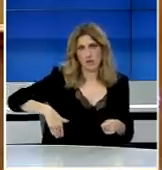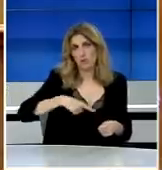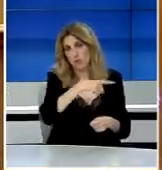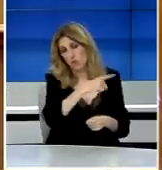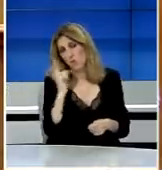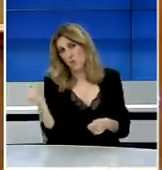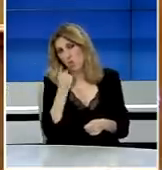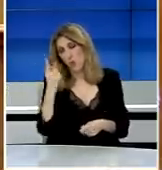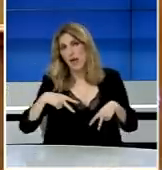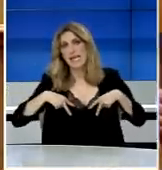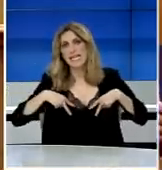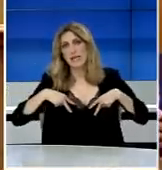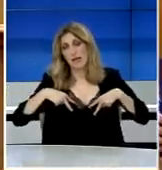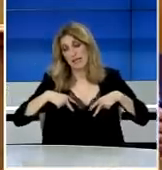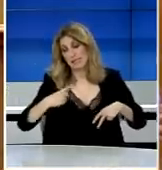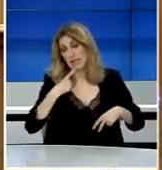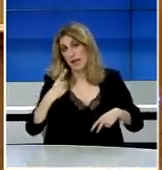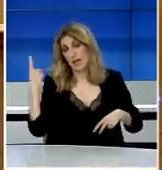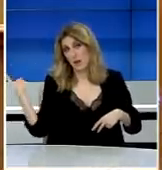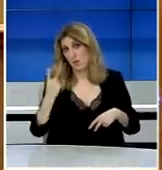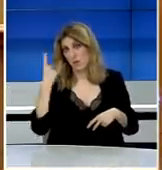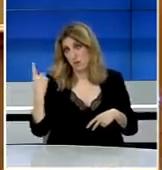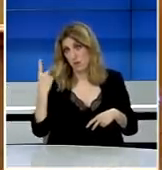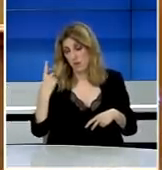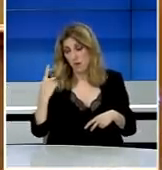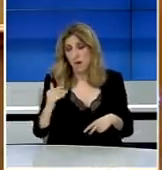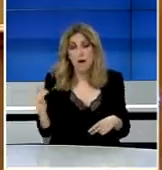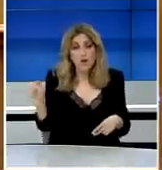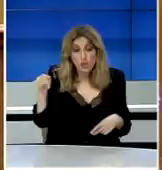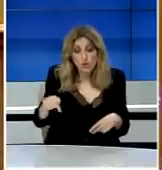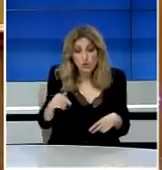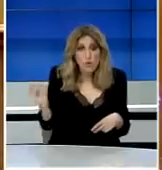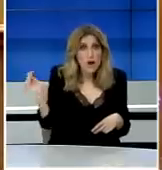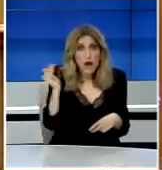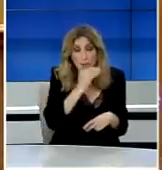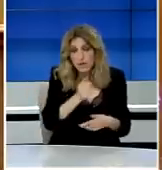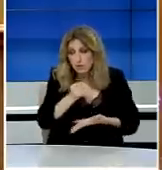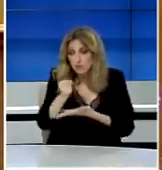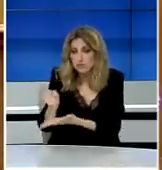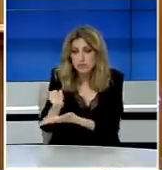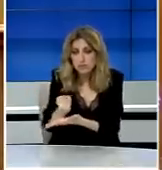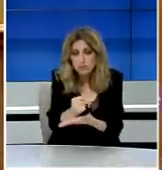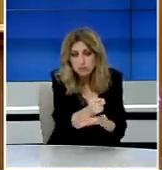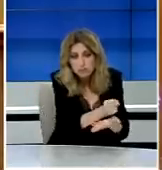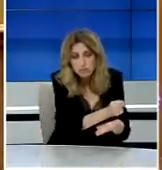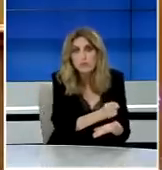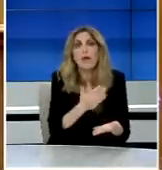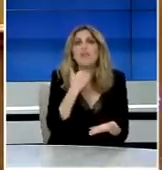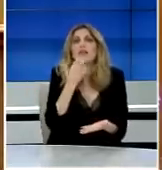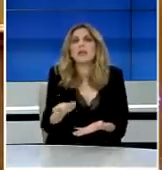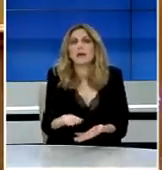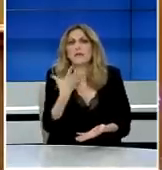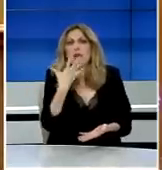Ποιο? Αν εμπροστοβαρώς στηρίξουμε την πραγματική οικονομία, μπορεί να ξεμείνουμε από